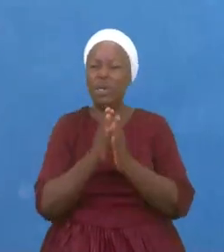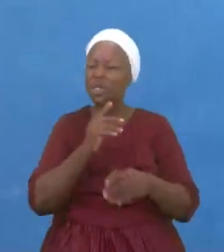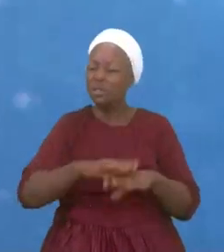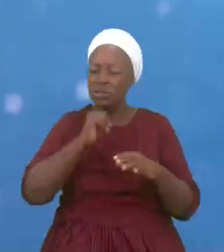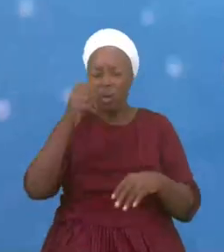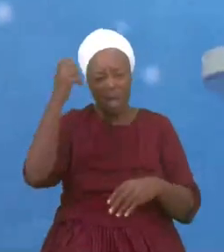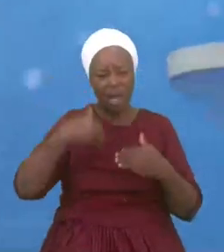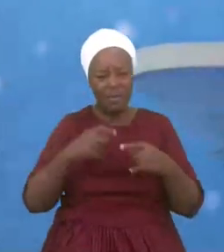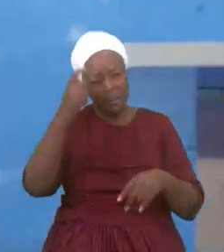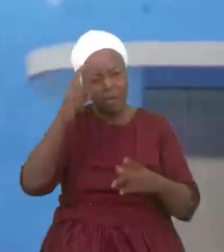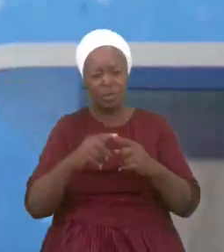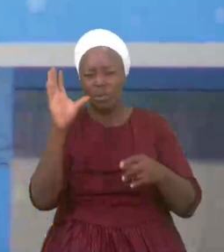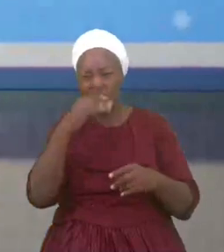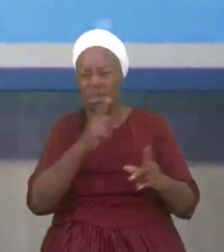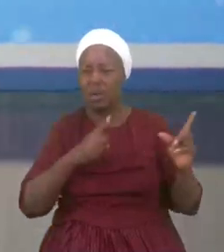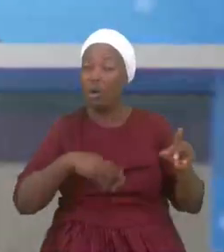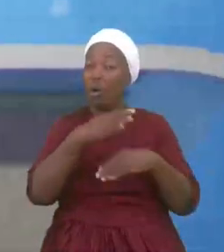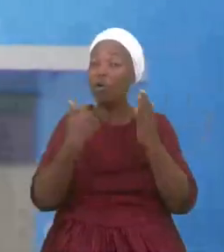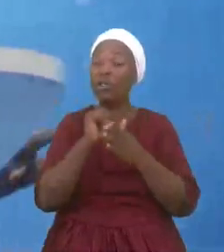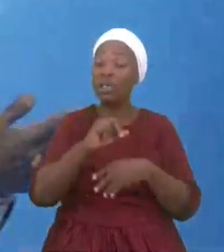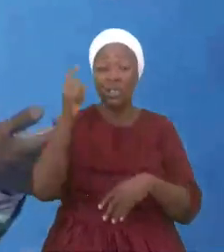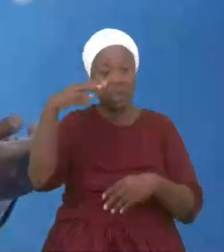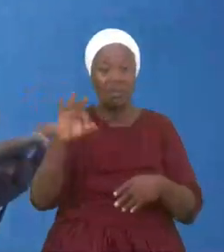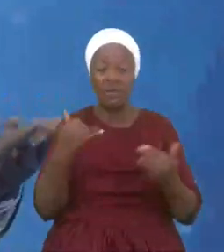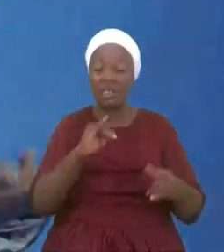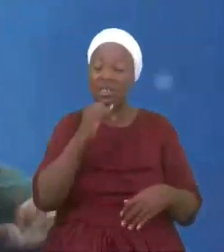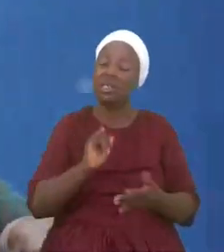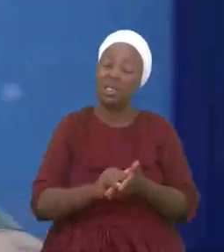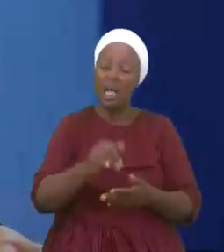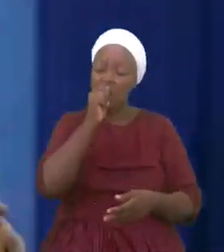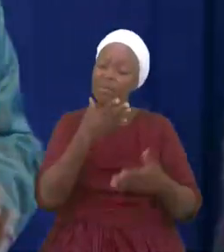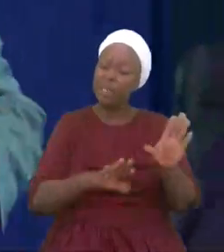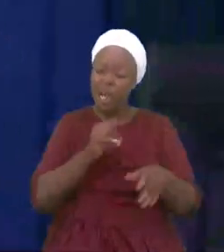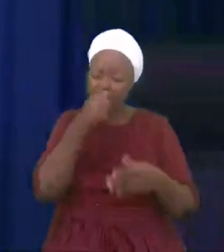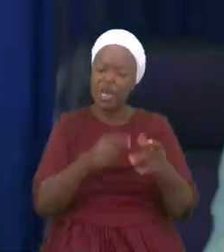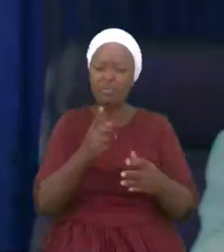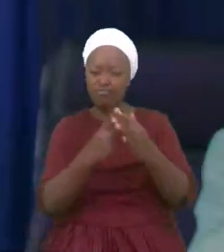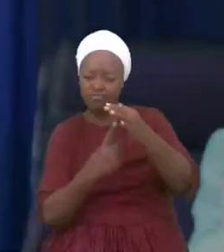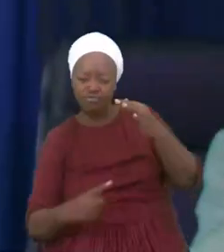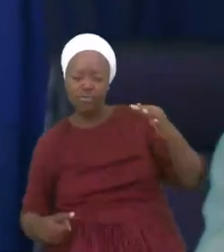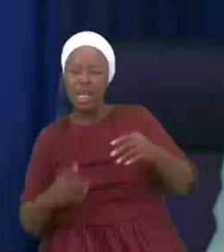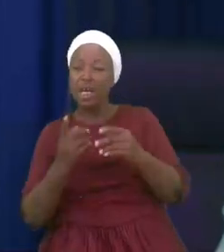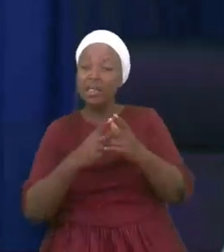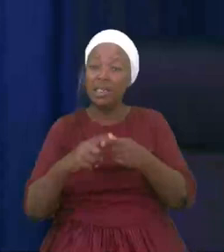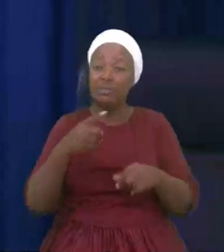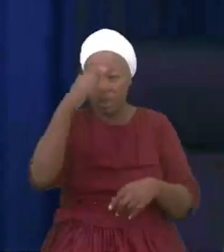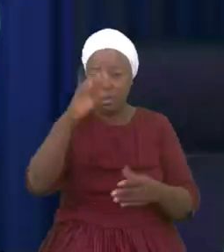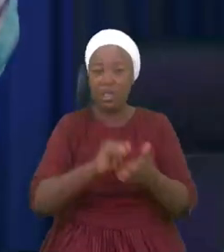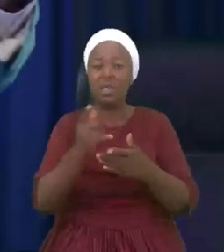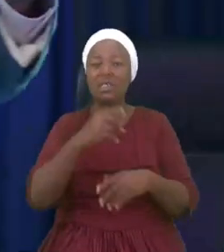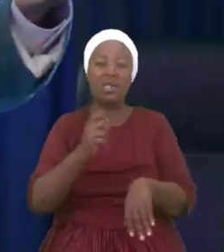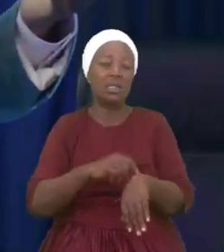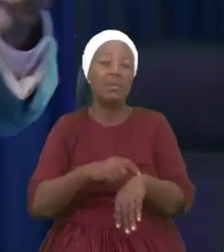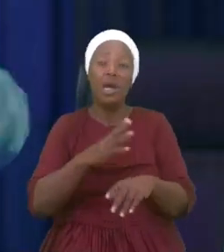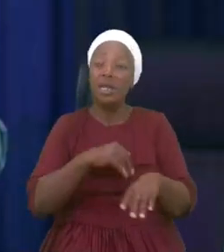vrai mais il ne peut pas avoir l'esprit pour prier l'esprit pour chercher le Seigneur tout ce qui pense tout ce qui